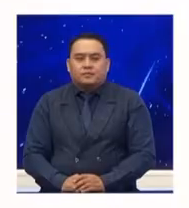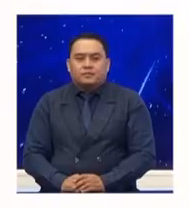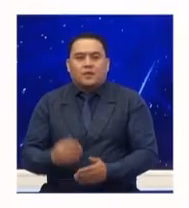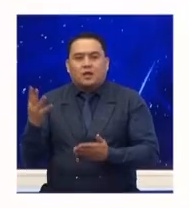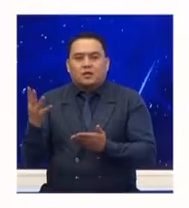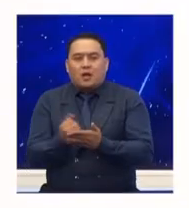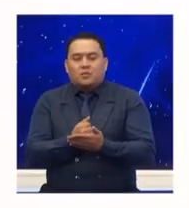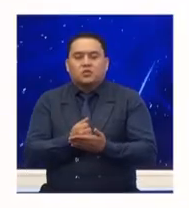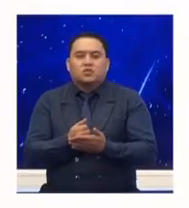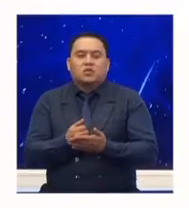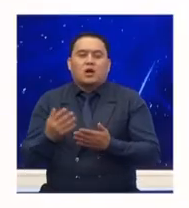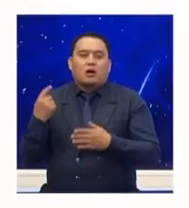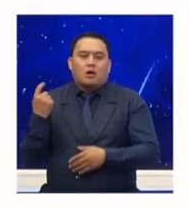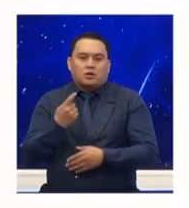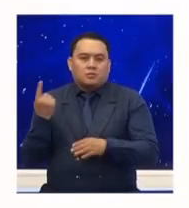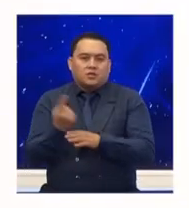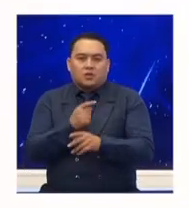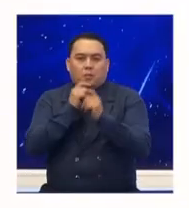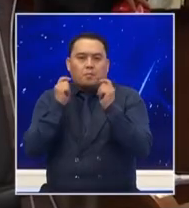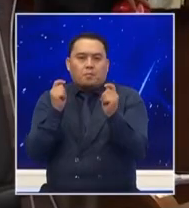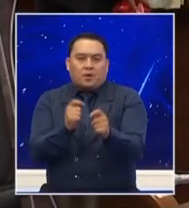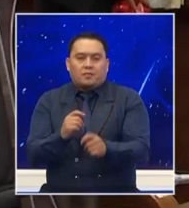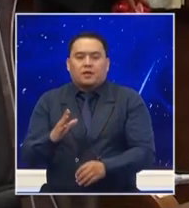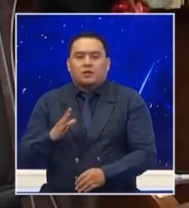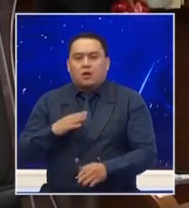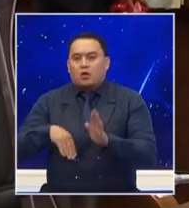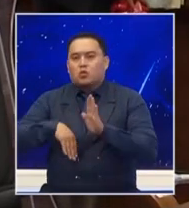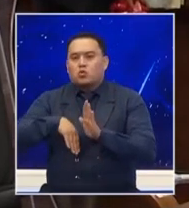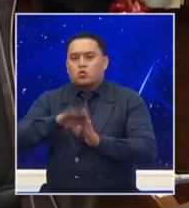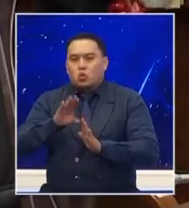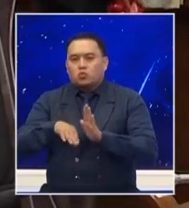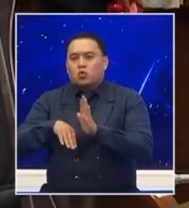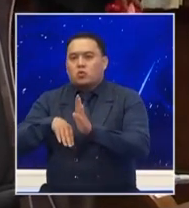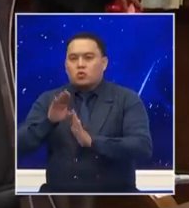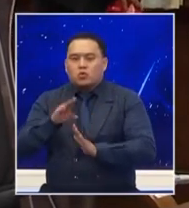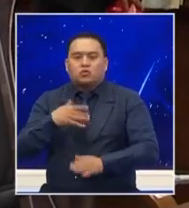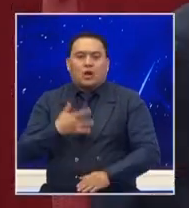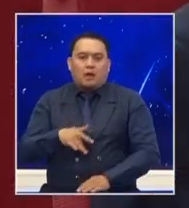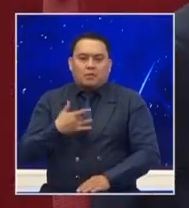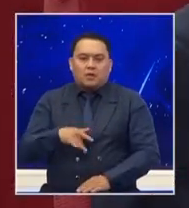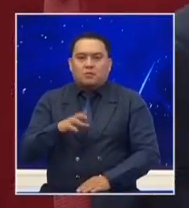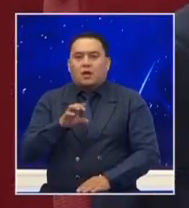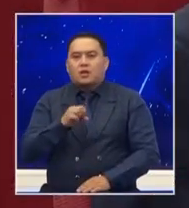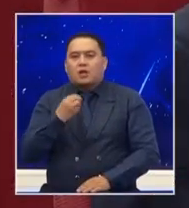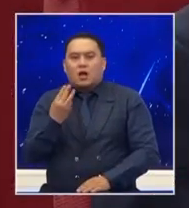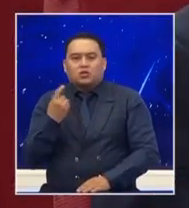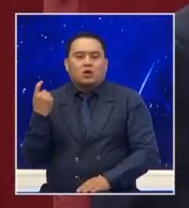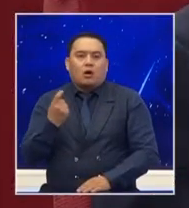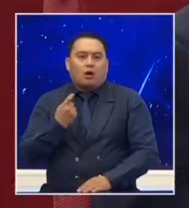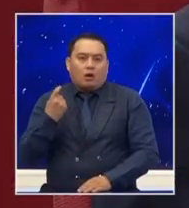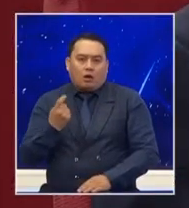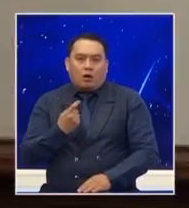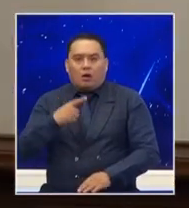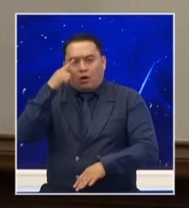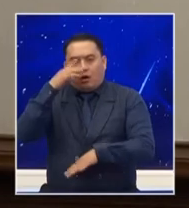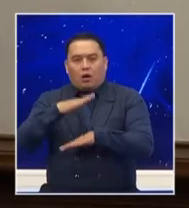Табысты шаруаларға бірінші дәрежелі марапат табысталды. Үздік деп танылған Жамбыл мен Балқаш ауданының шаруаларына